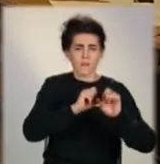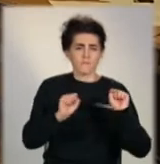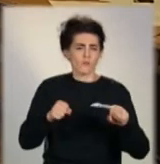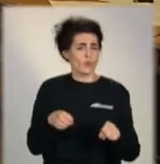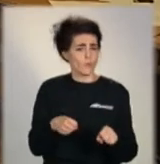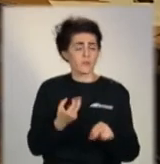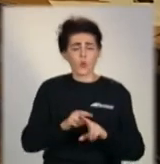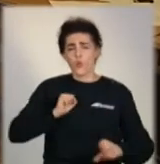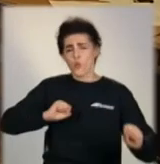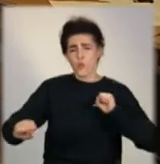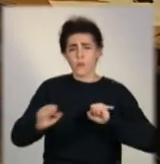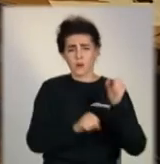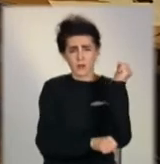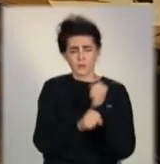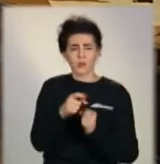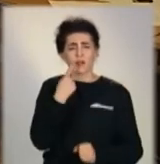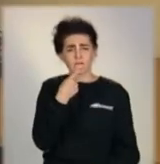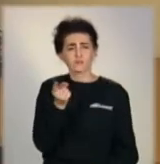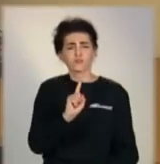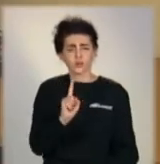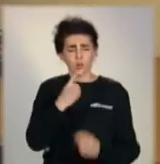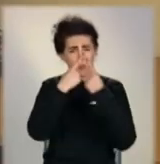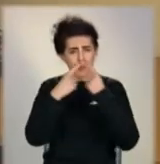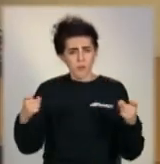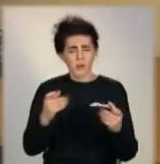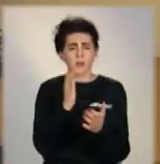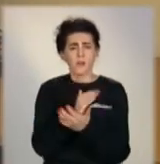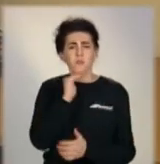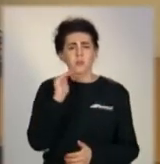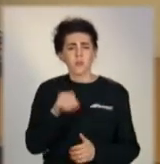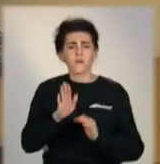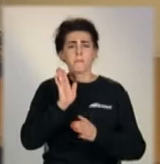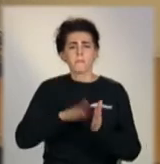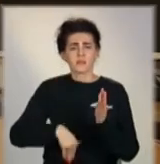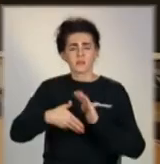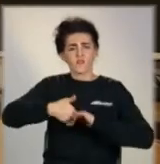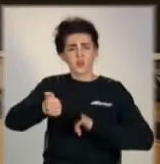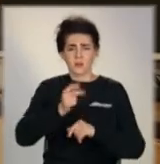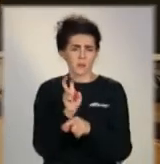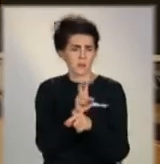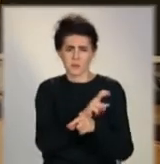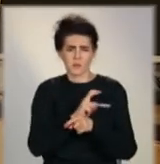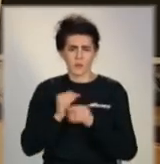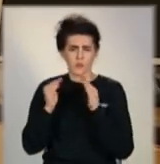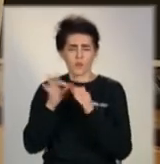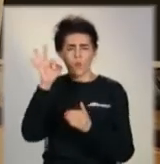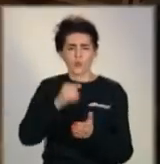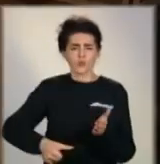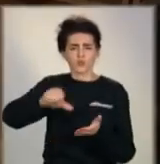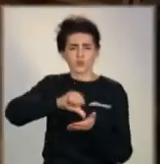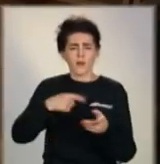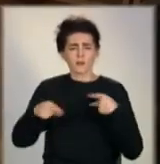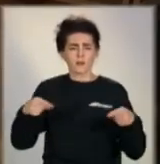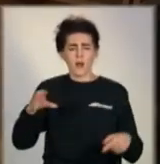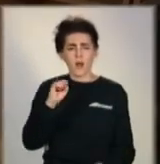якось. А в управлінні праці та соцзахисту наголошують, є фахівці без виклику не ходять по домівках та не пропонують взяти участь у різних